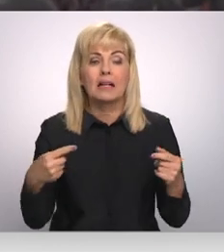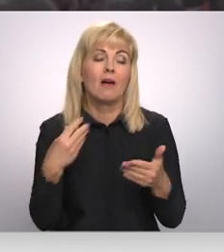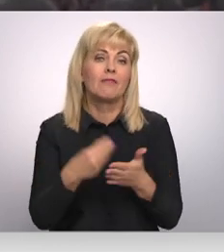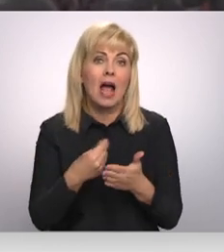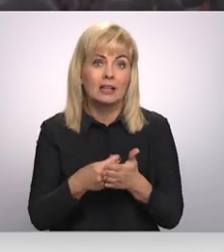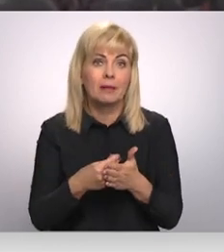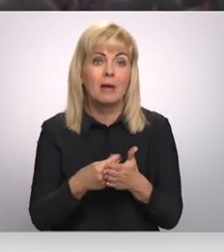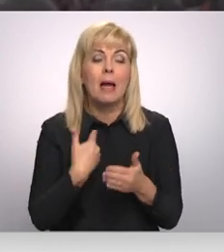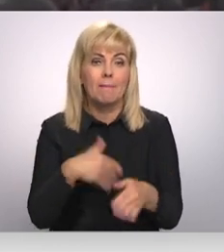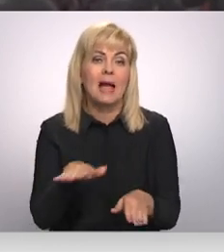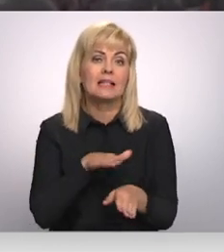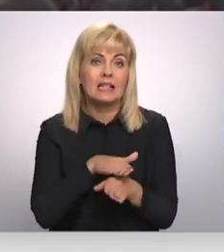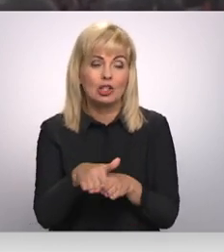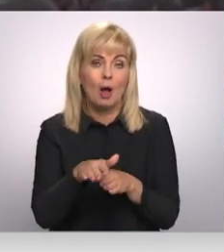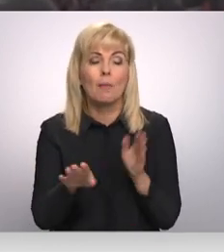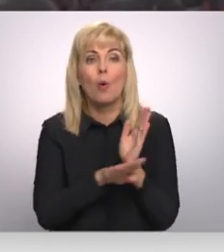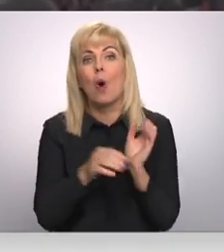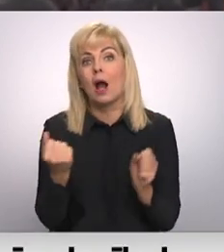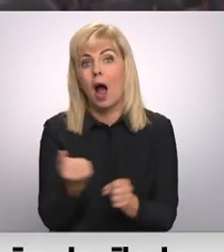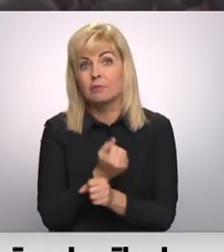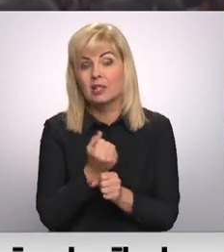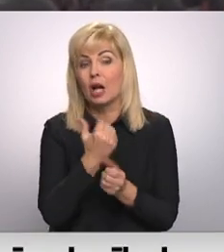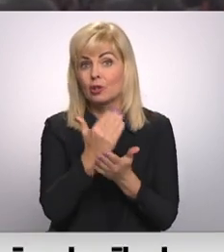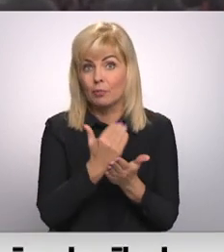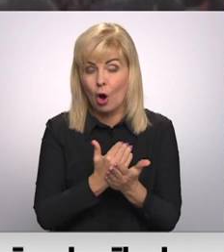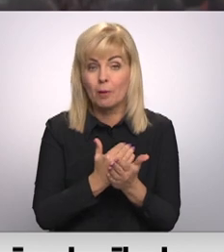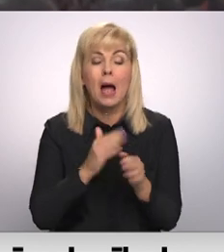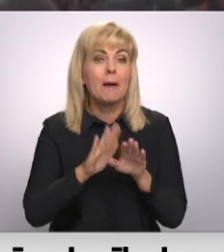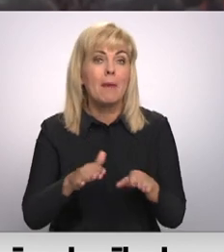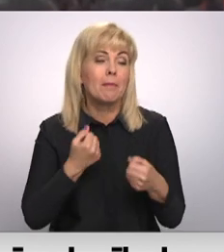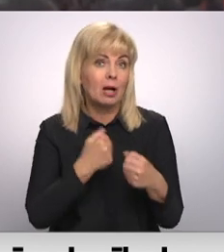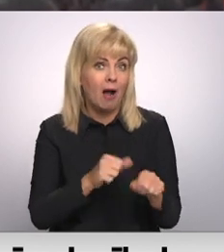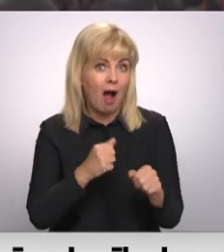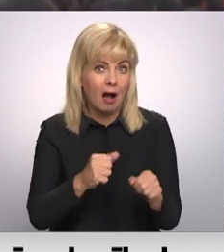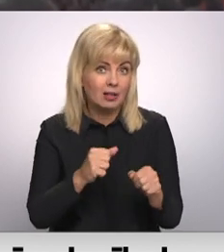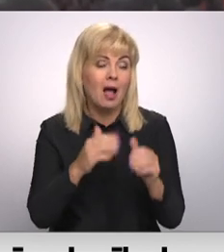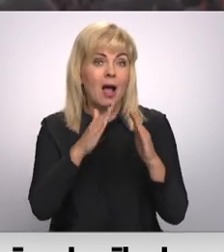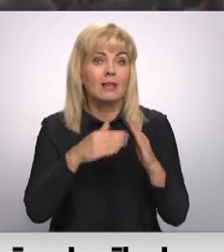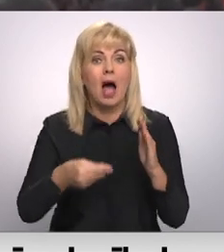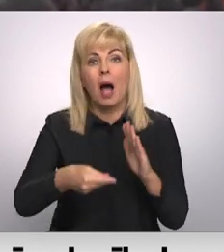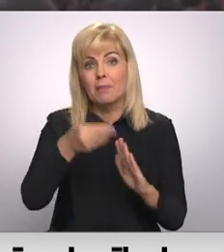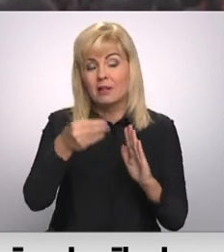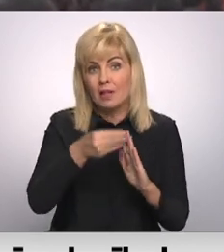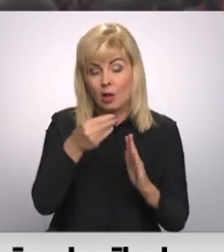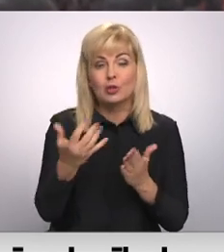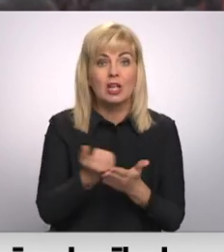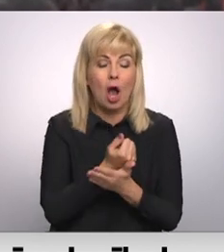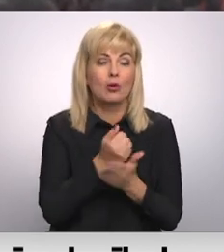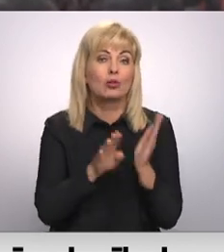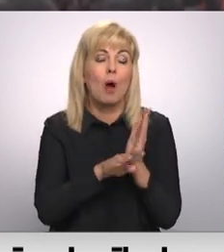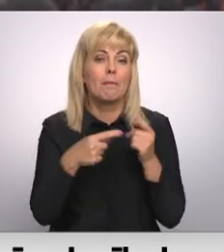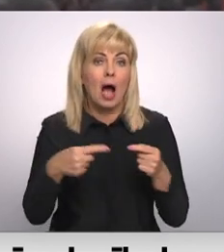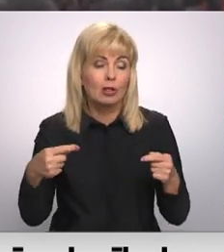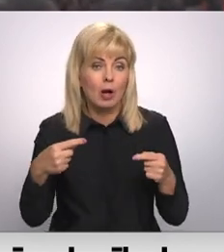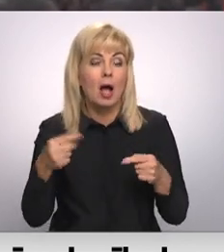mēs īstenojam arī koku apstrādes programmas, mēbeļu galtnieks namderis un izmantosim iegūto koku materiālu